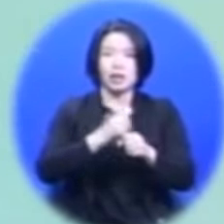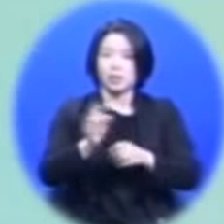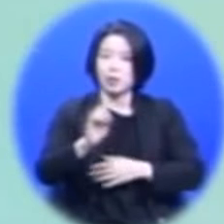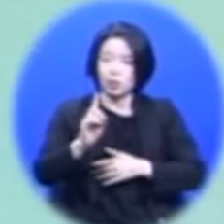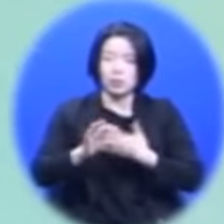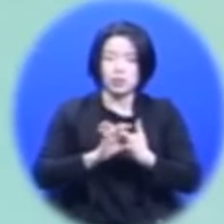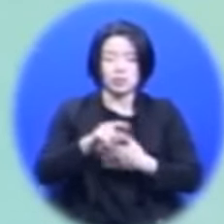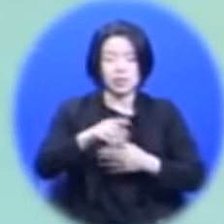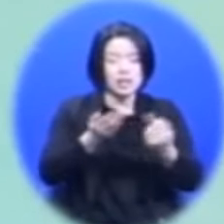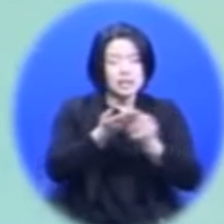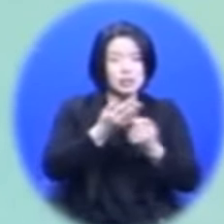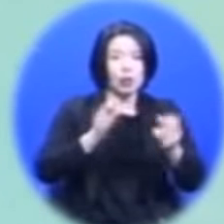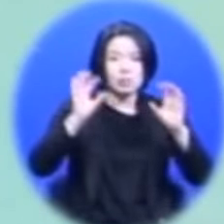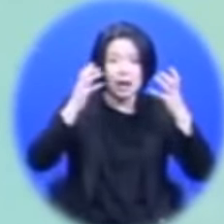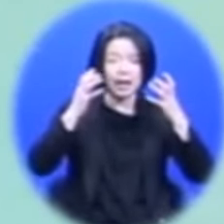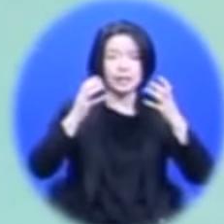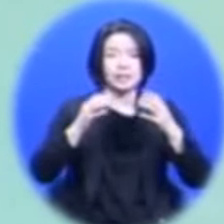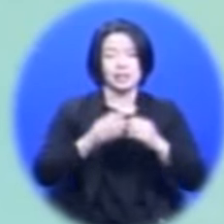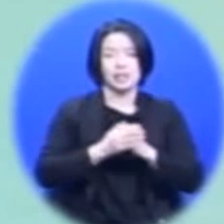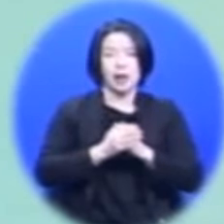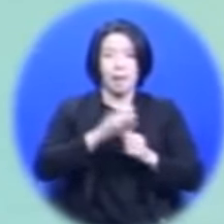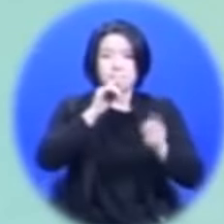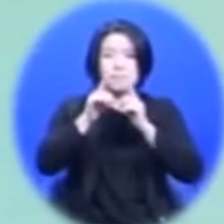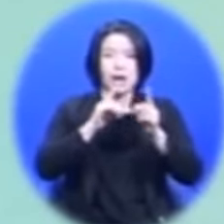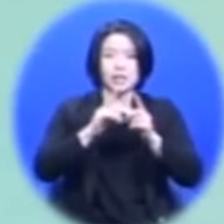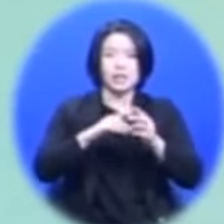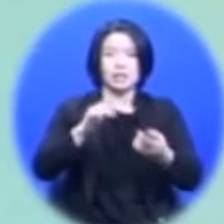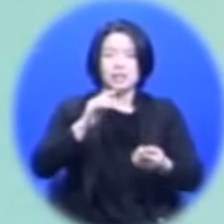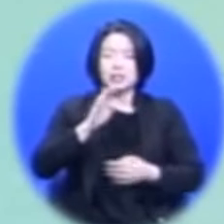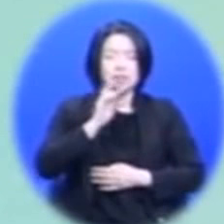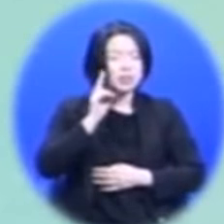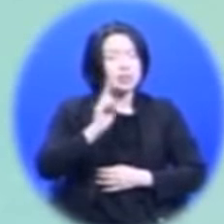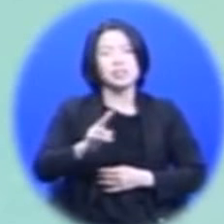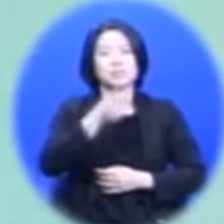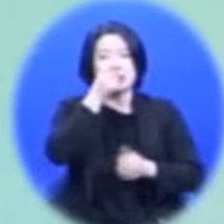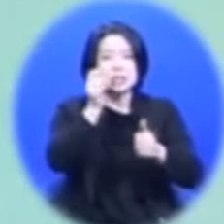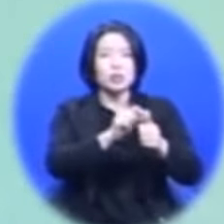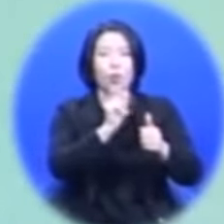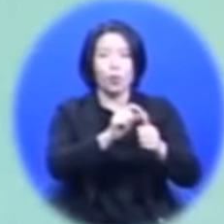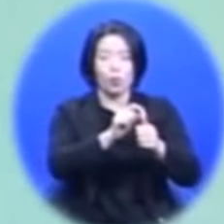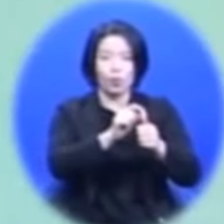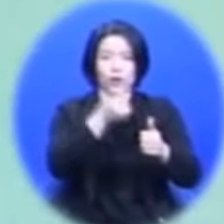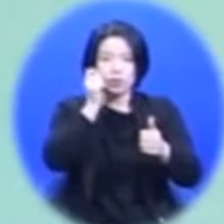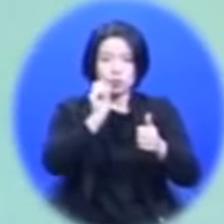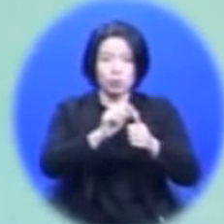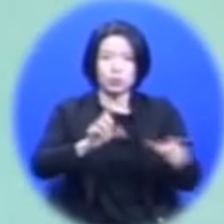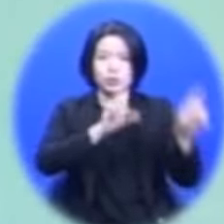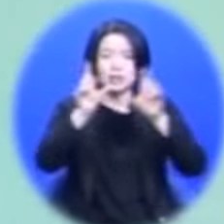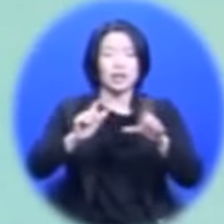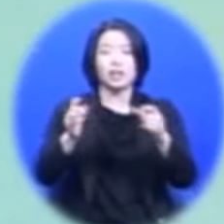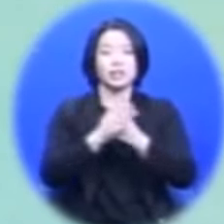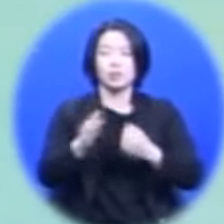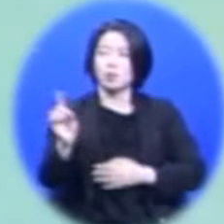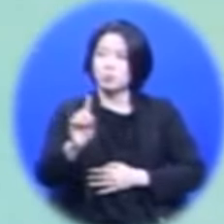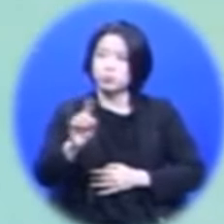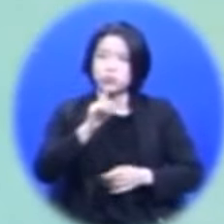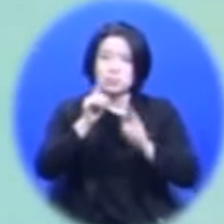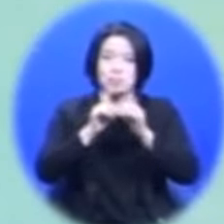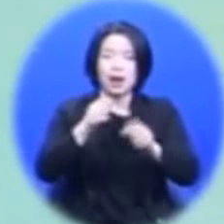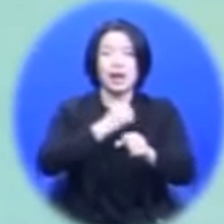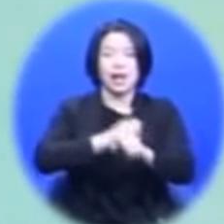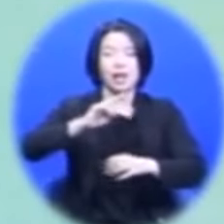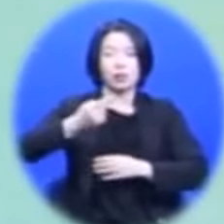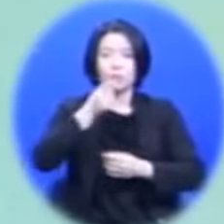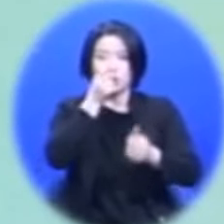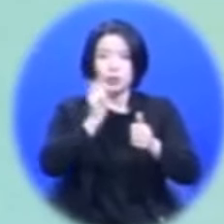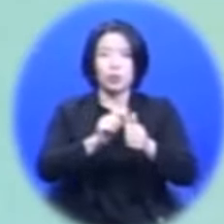이 섬 아이들이 말하는 게 그냥 욕이에요. 하도 욕으로 살았기 때문에 무슨 말을 하든지 욕이